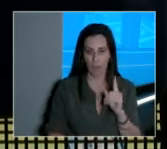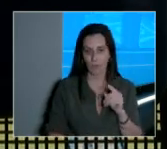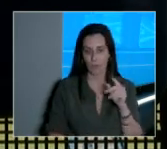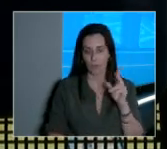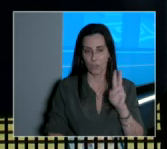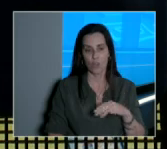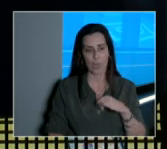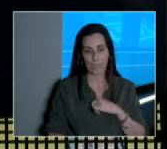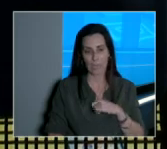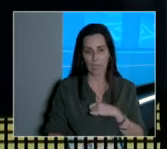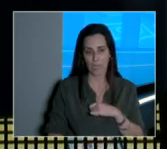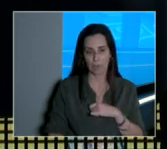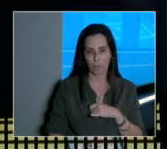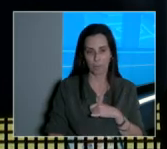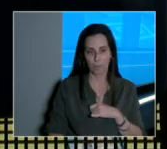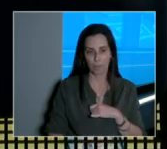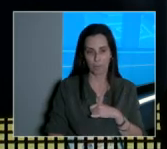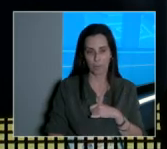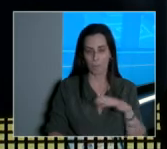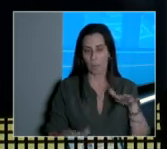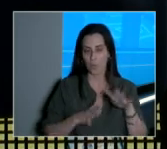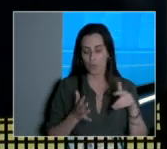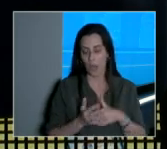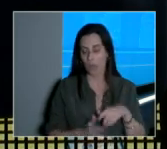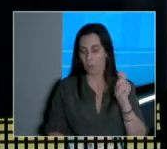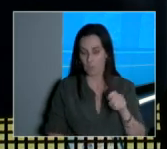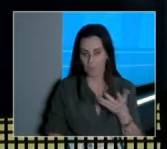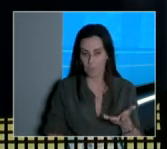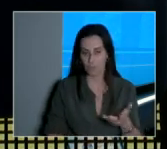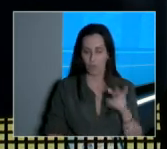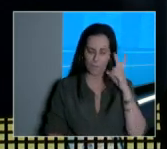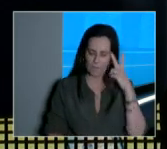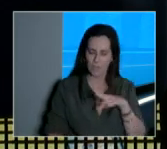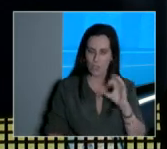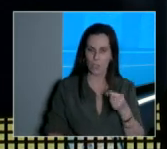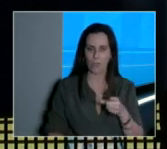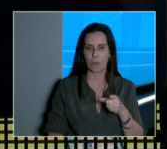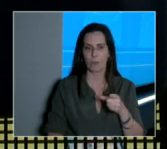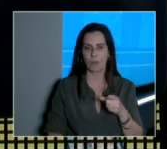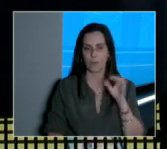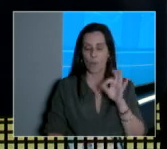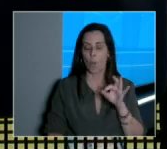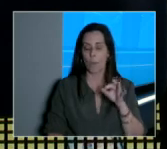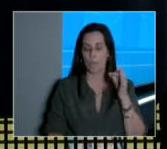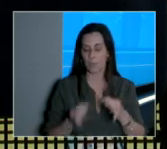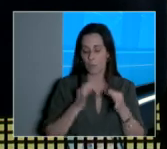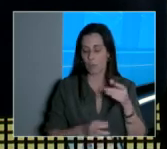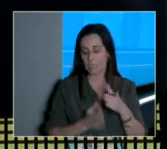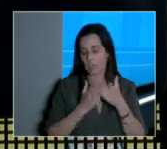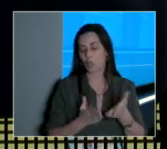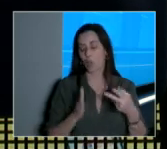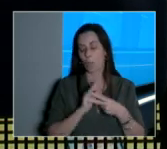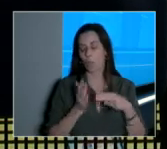יש אינטרסנטים בממשלה ובכנסת שמבינים שאם הם יערערו את האמינות של בית המשפט העליון, זה יעזור